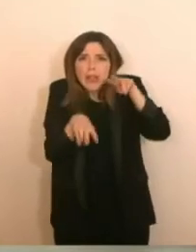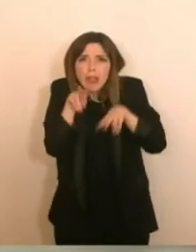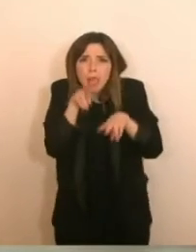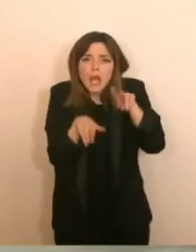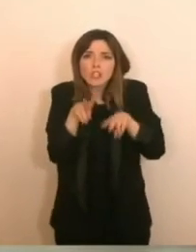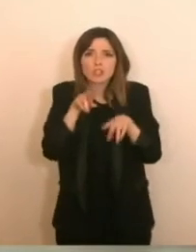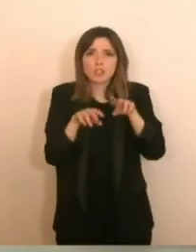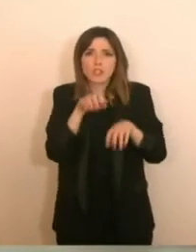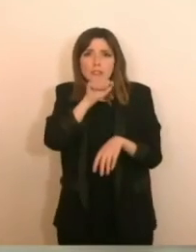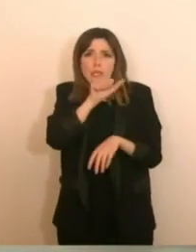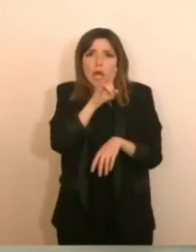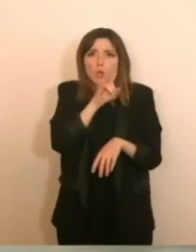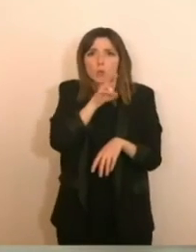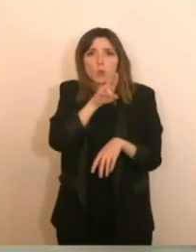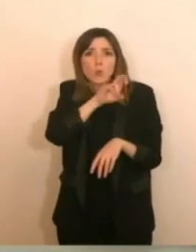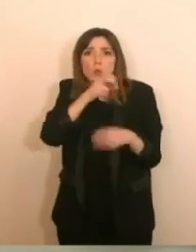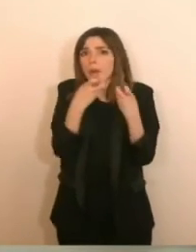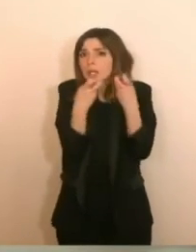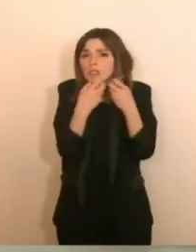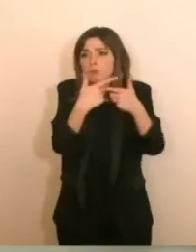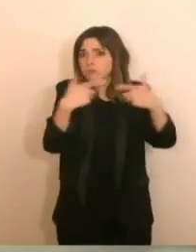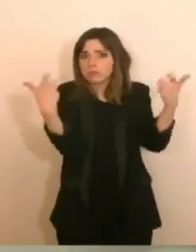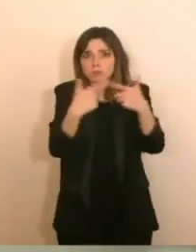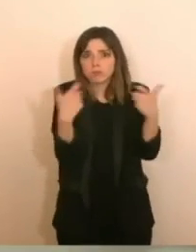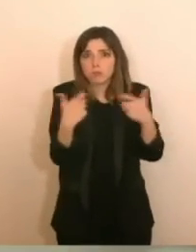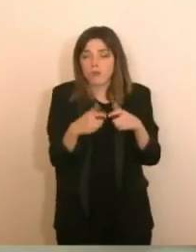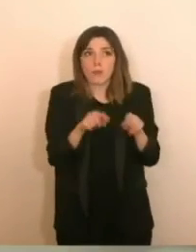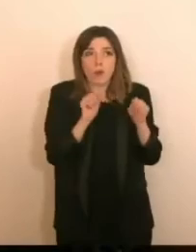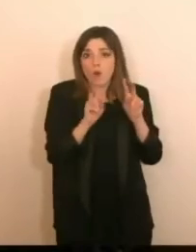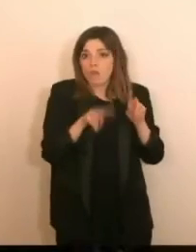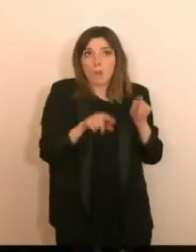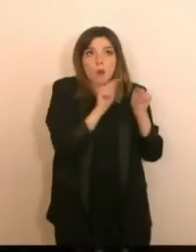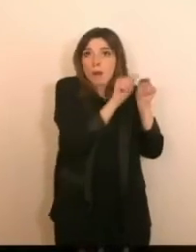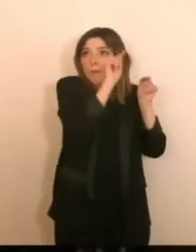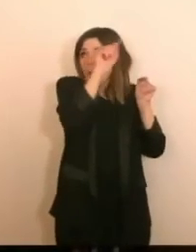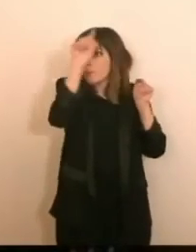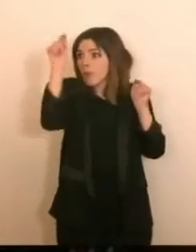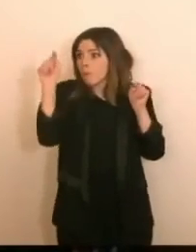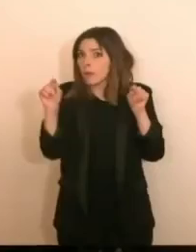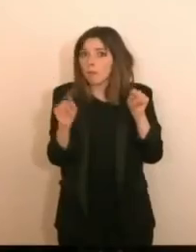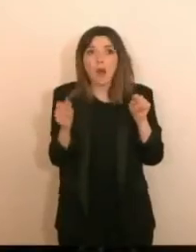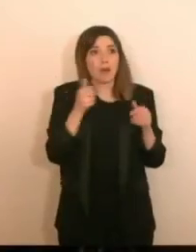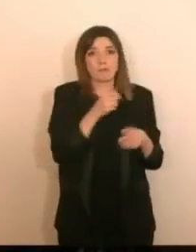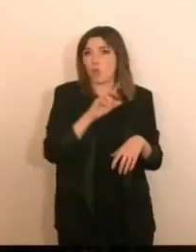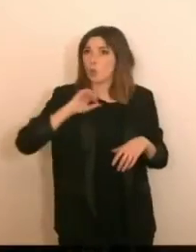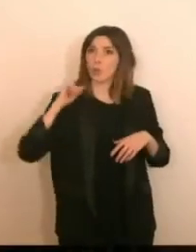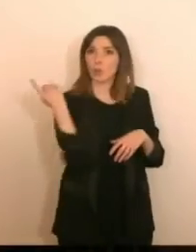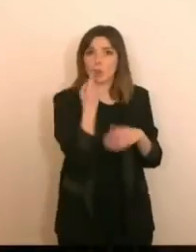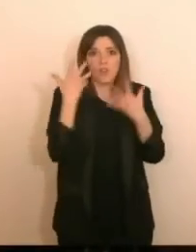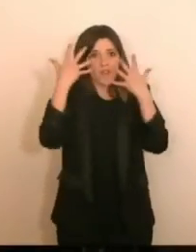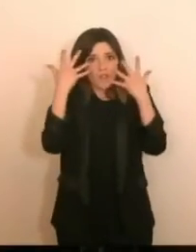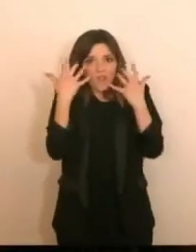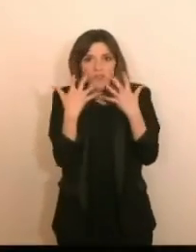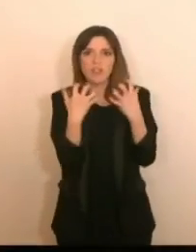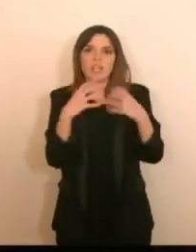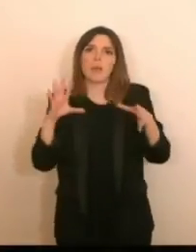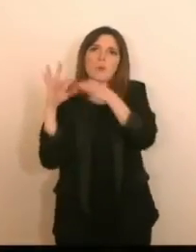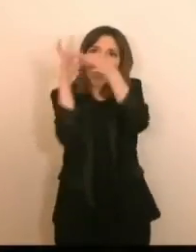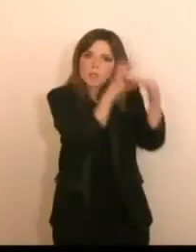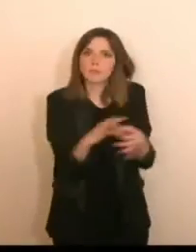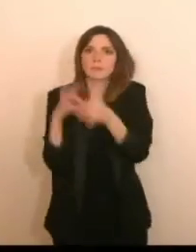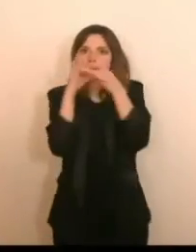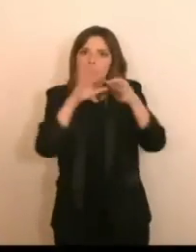sahurs et tant d'autres qui ont simplement envie qu'on bosse mieux ensemble et qu'on soit tous fiers d'euros